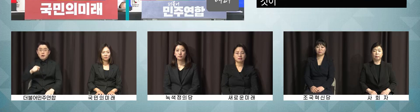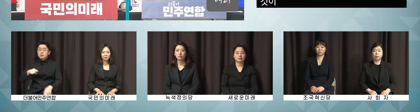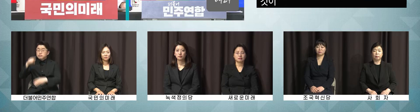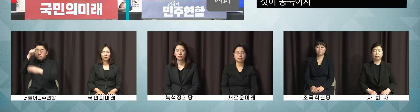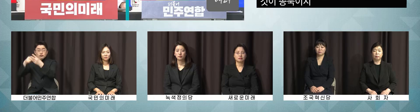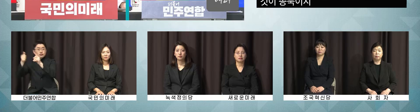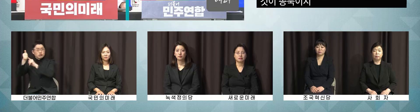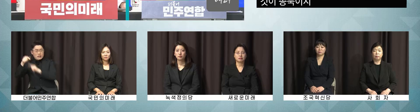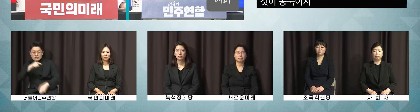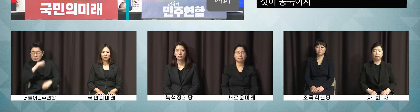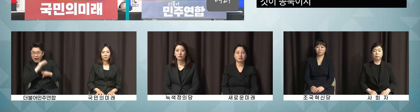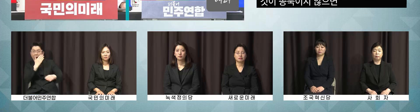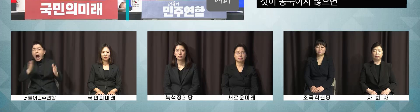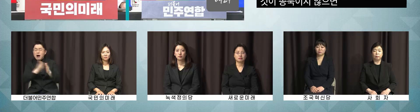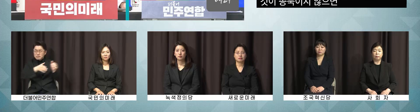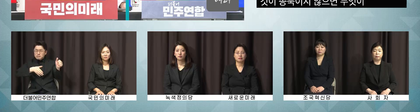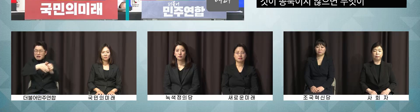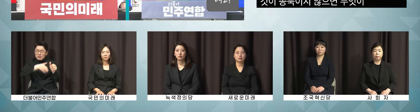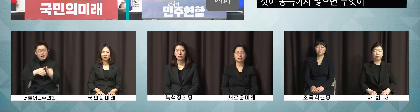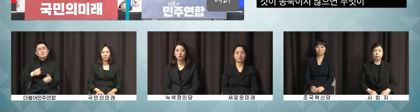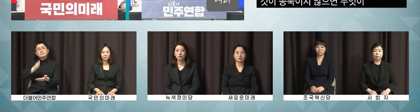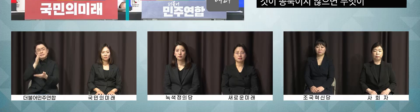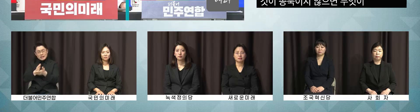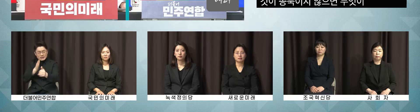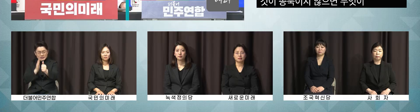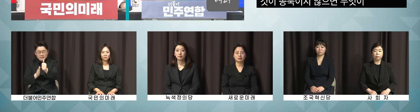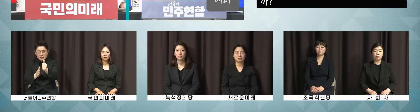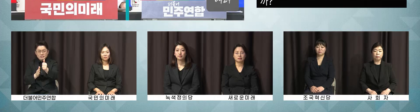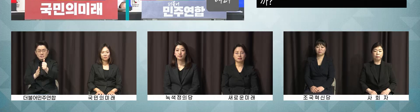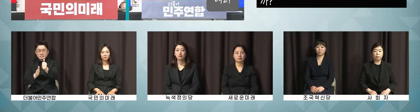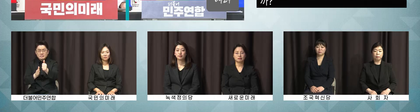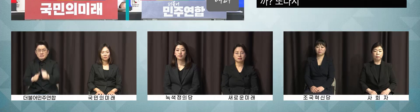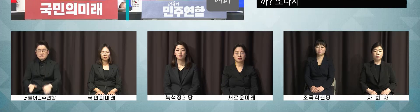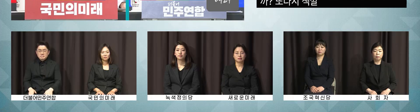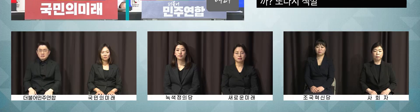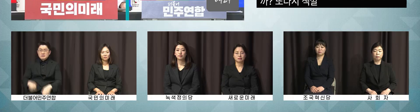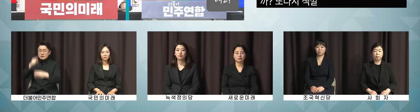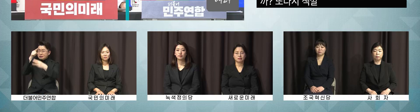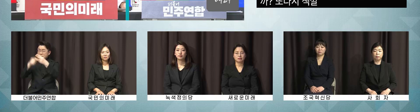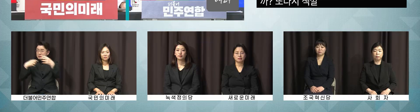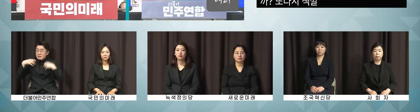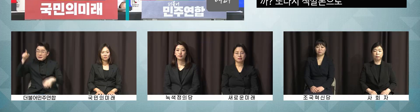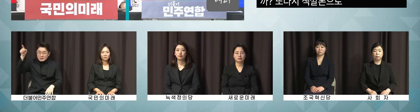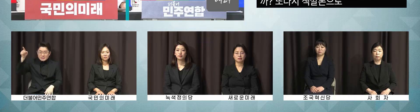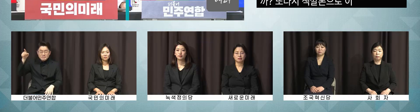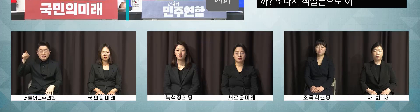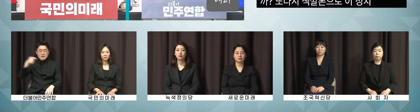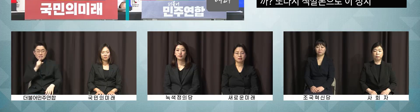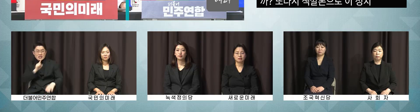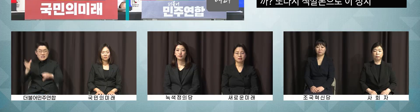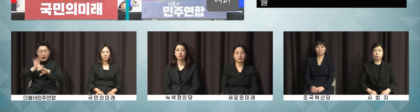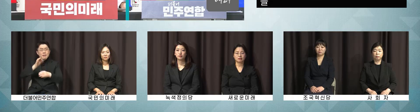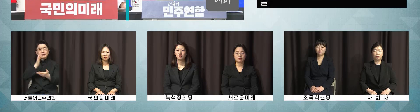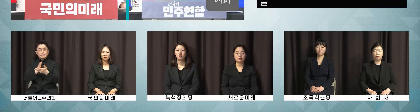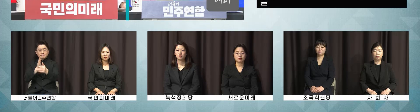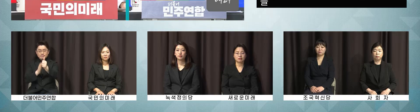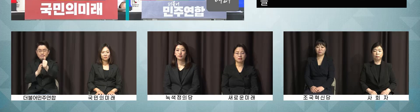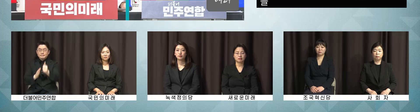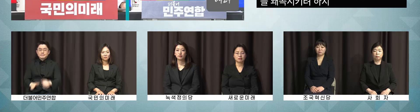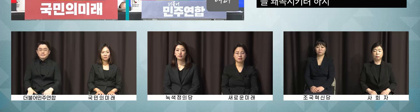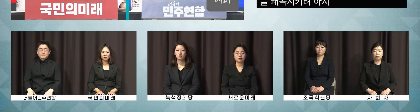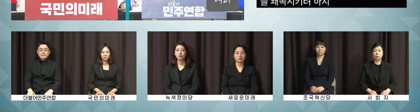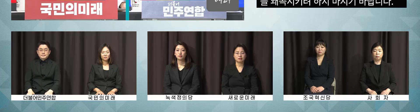또다시 색깔론으로 분리하면 나오는 색깔론으로 이 정치 질서를, 정치 지형도를 왜곡시키려 하지 마시기 바랍니다.